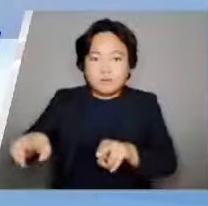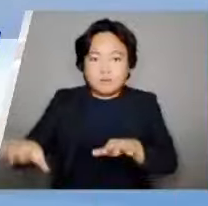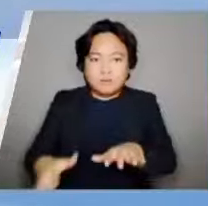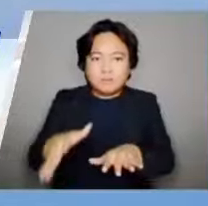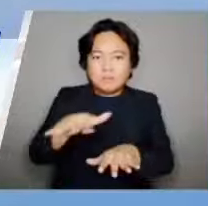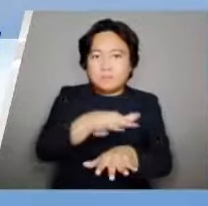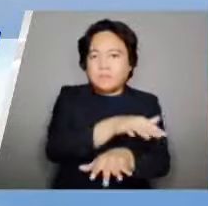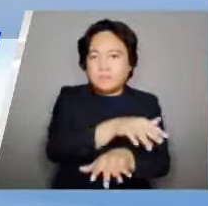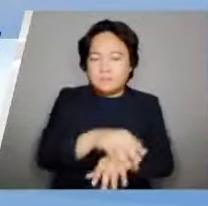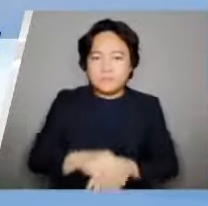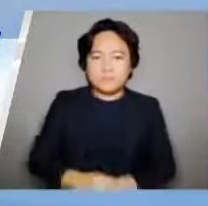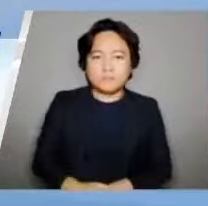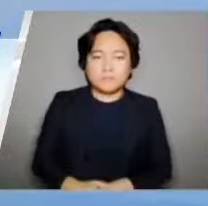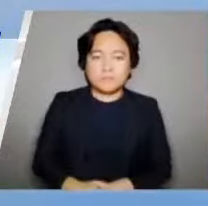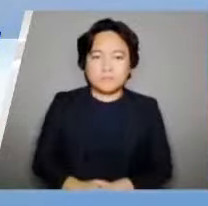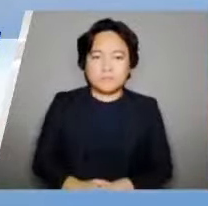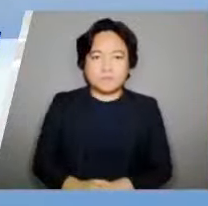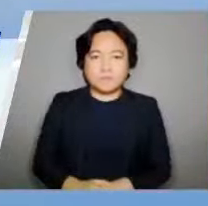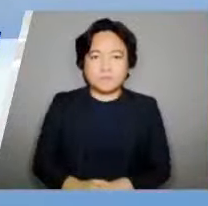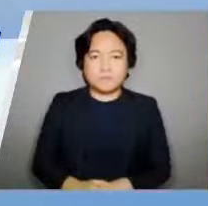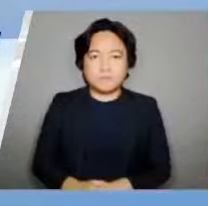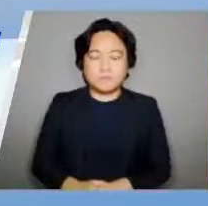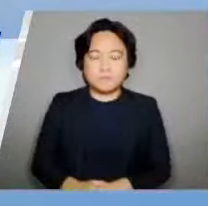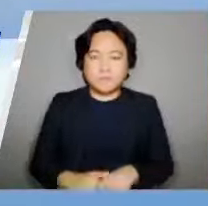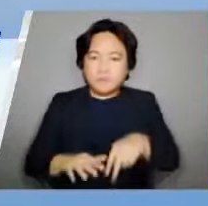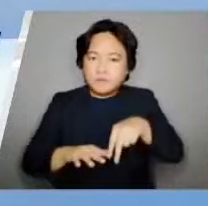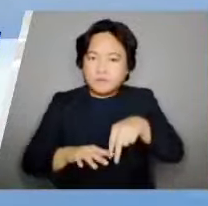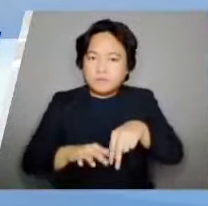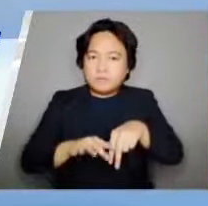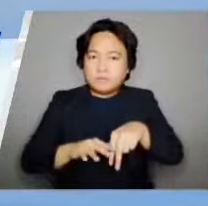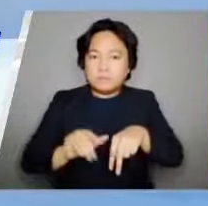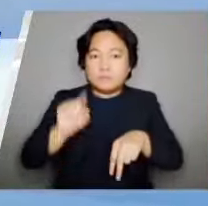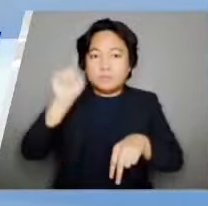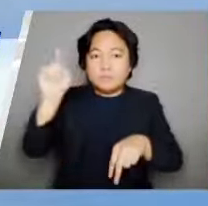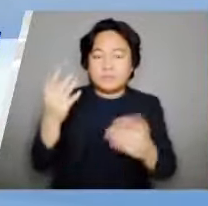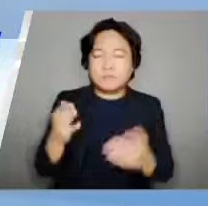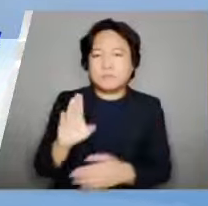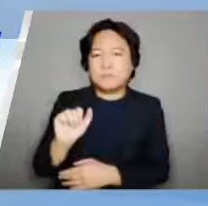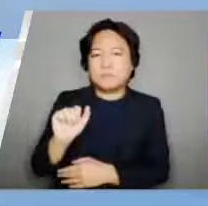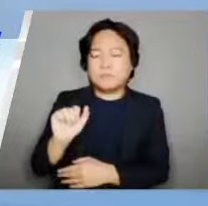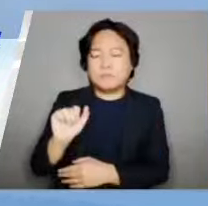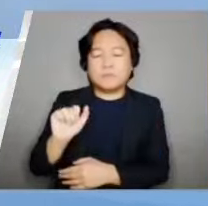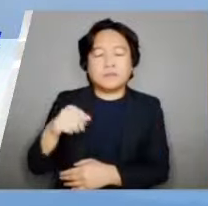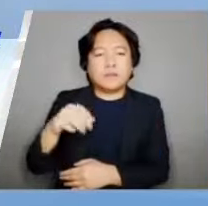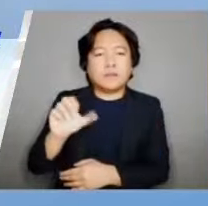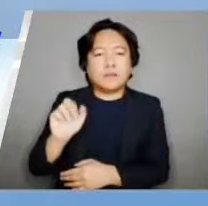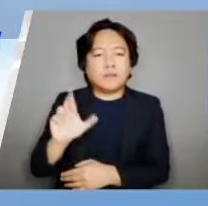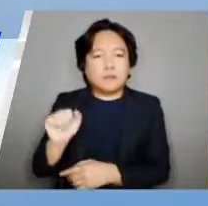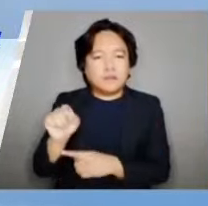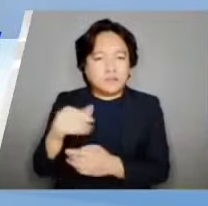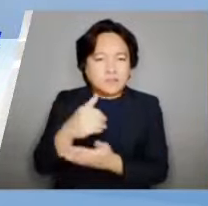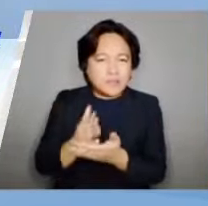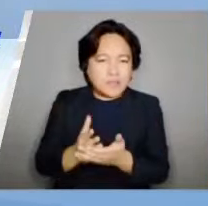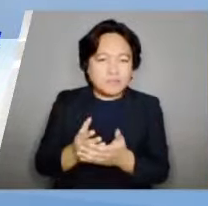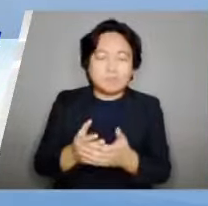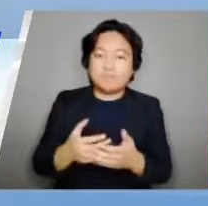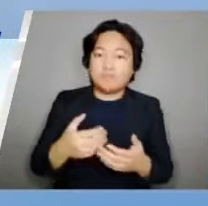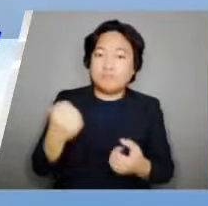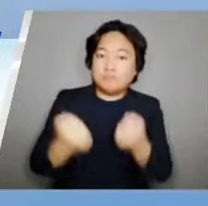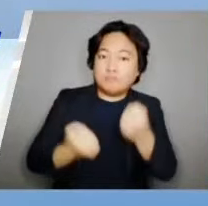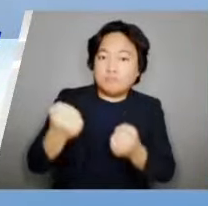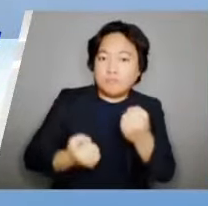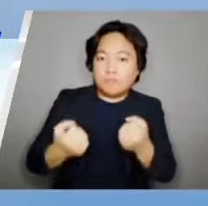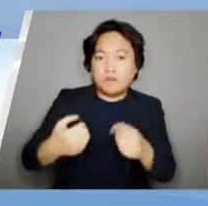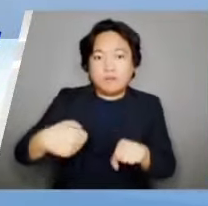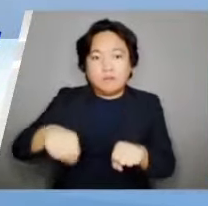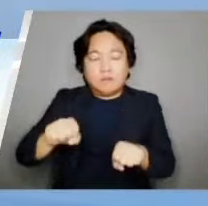Dingras. Abot tuhod naman ang baha sa bayan ng Bakara, kaya stranded ang ilang motorista. Isang tricycle ang tumirik sa gitna ng